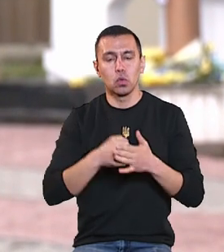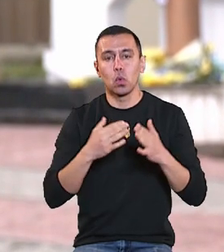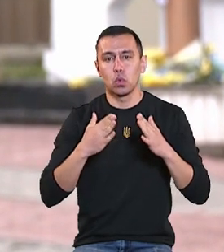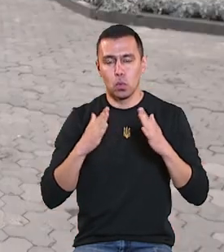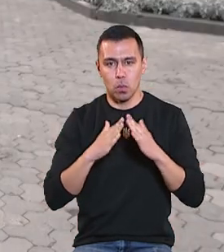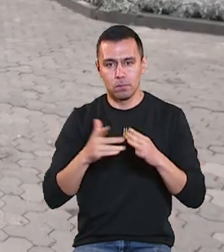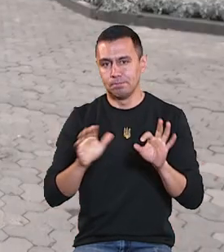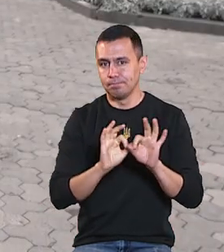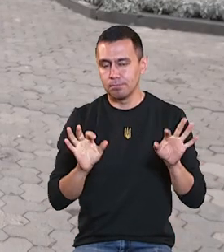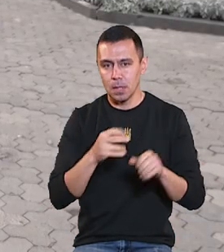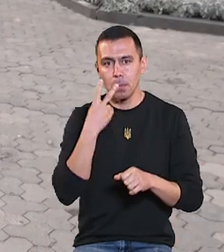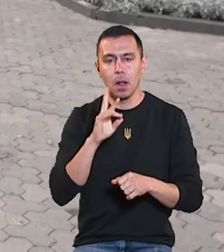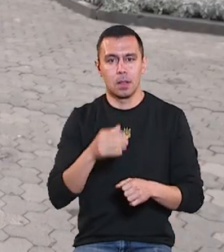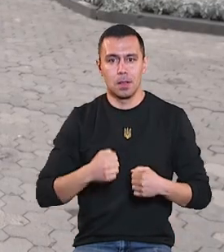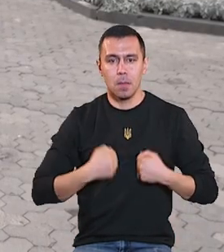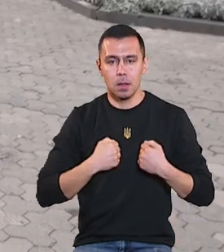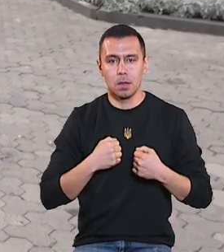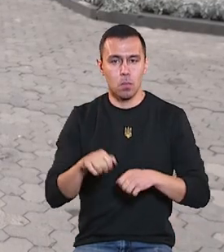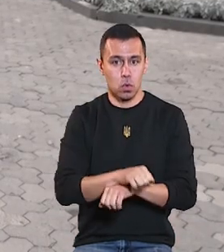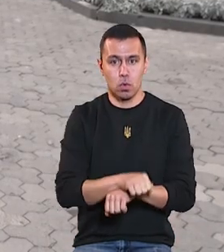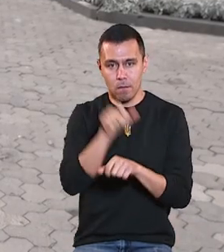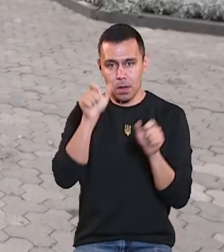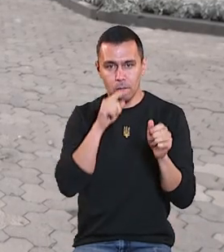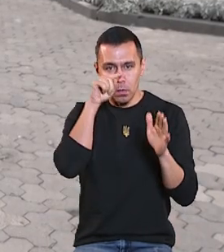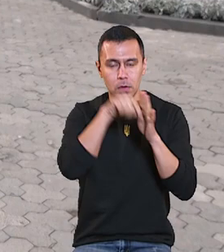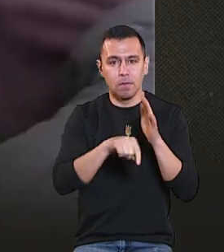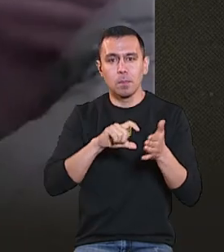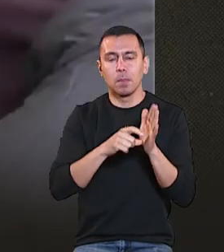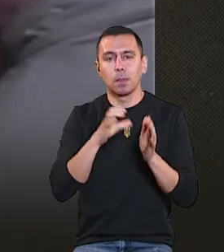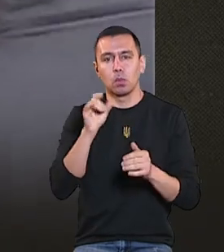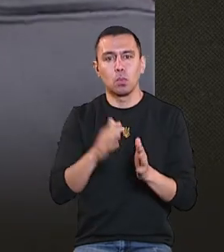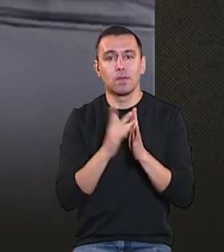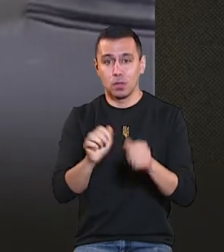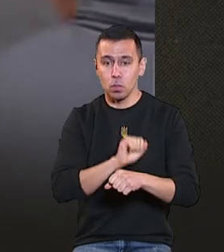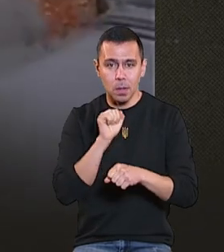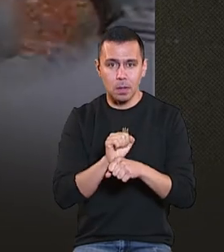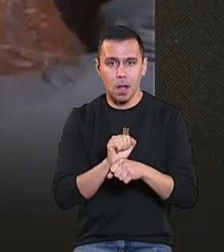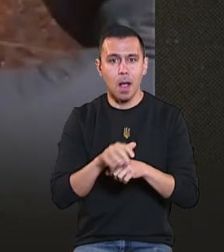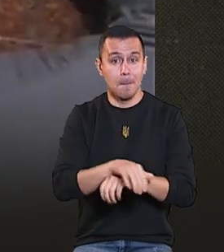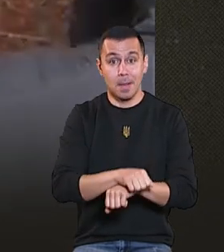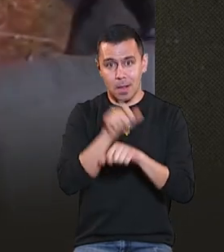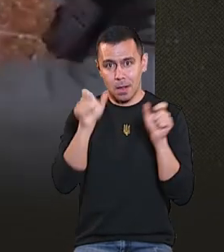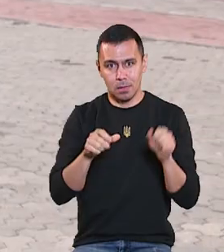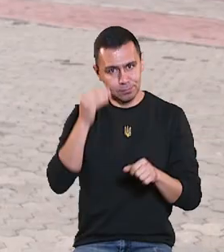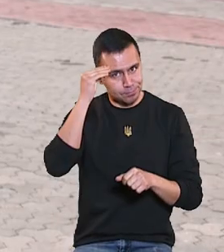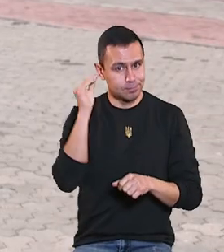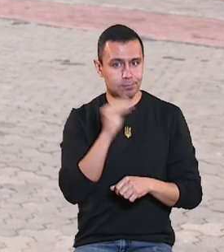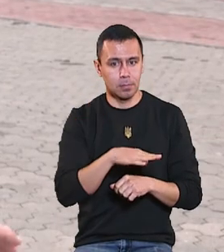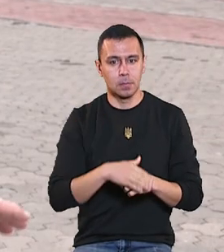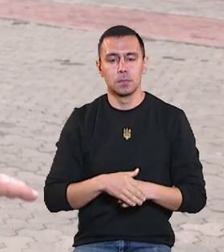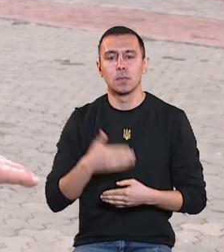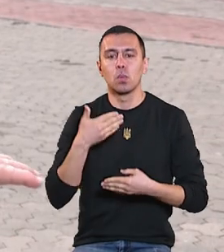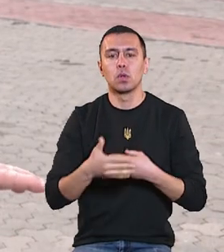Володимир Гаман розповідає, бачив, як намагались протестувальники увійти в приміщення СБУ. Просив їх зупинитись, та мітингарі його не послухали. Потім